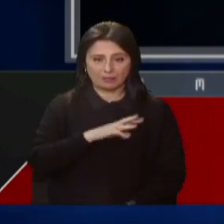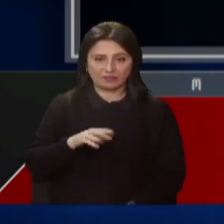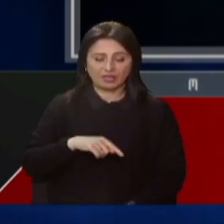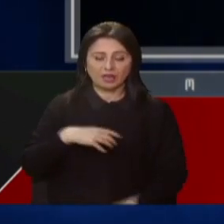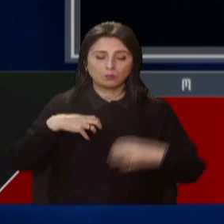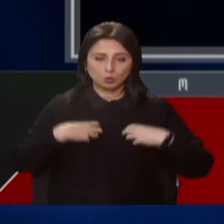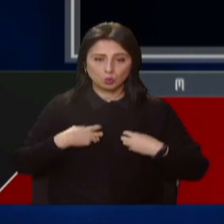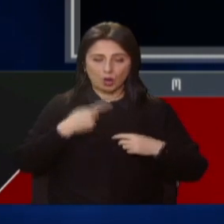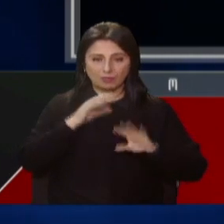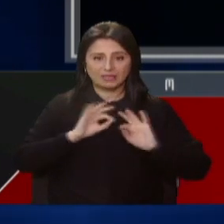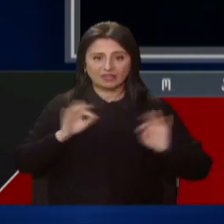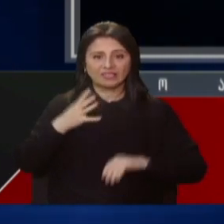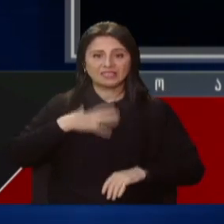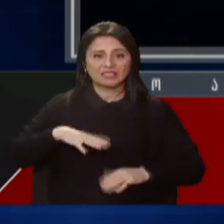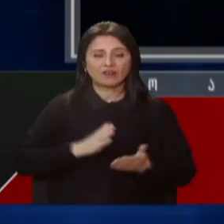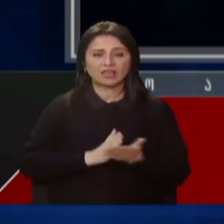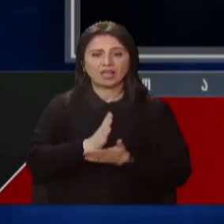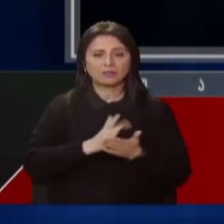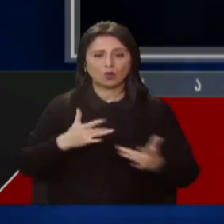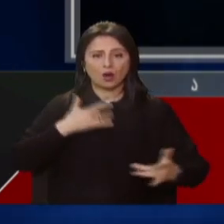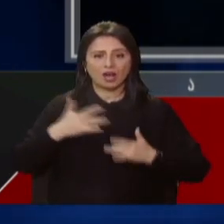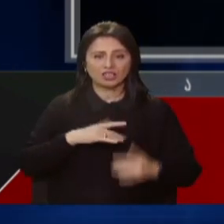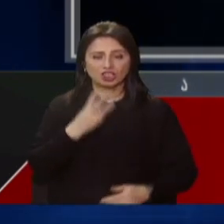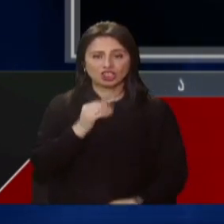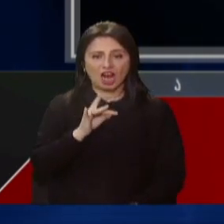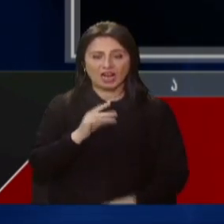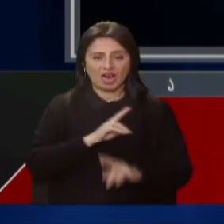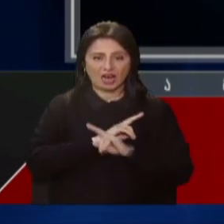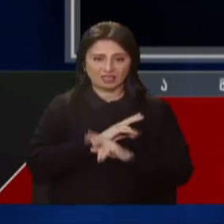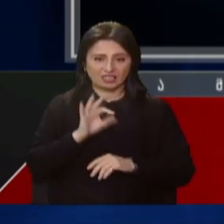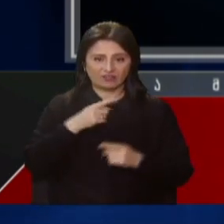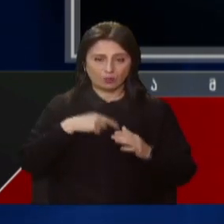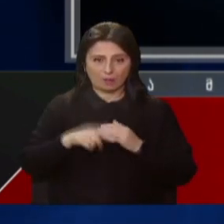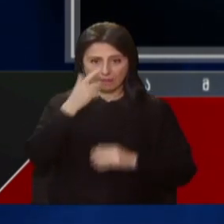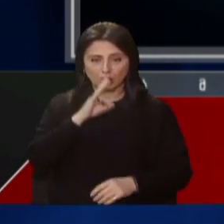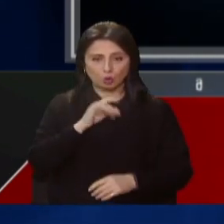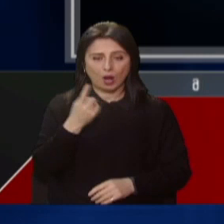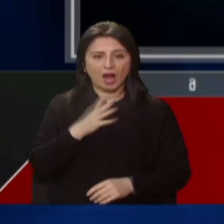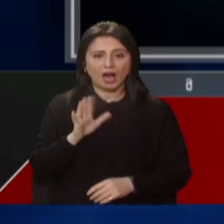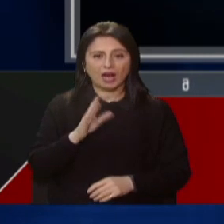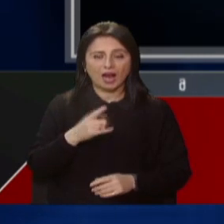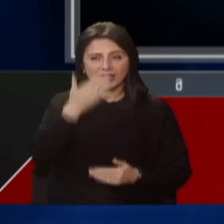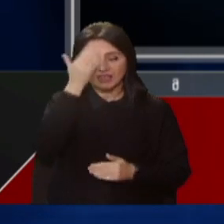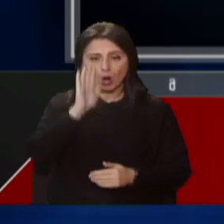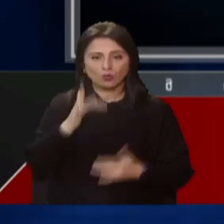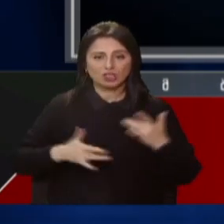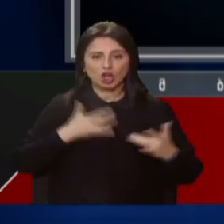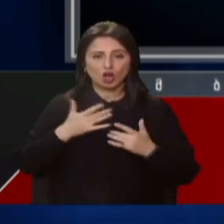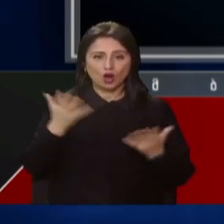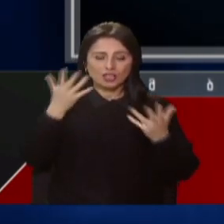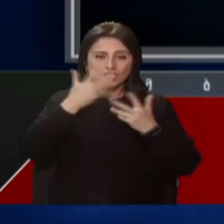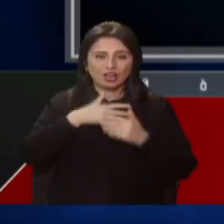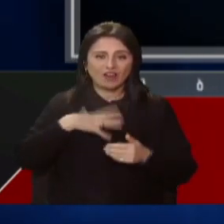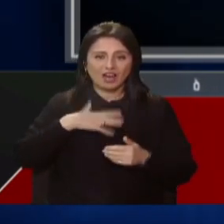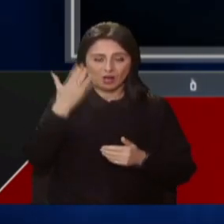ღრმა წუხარებას გამოთქვამ საქართველოს დამსახურებული არტისტის ნუგზარ შარიას გარდაცვალების გამო. ბატონმა ნუგზარმა არაერთი დაუვიწყარი როლი შეაყვარა თავი